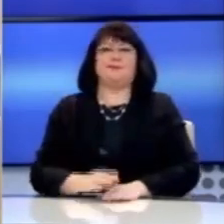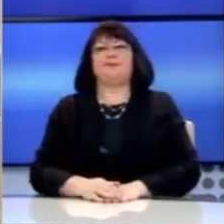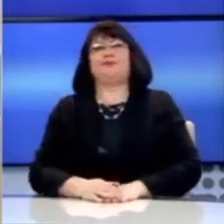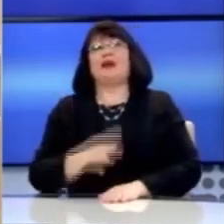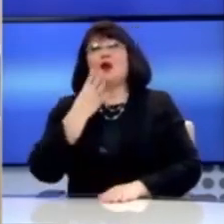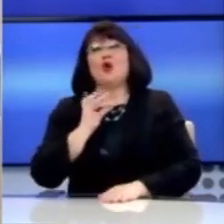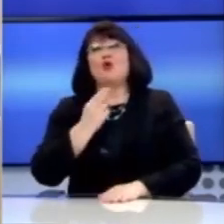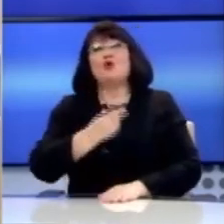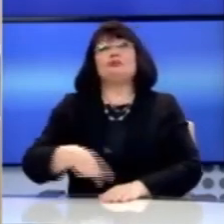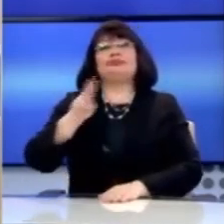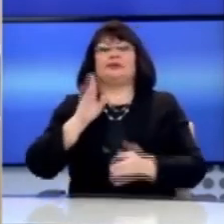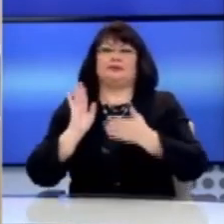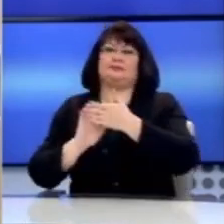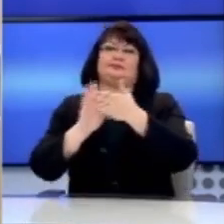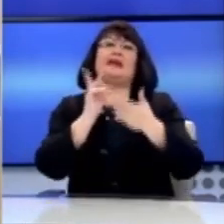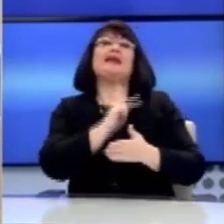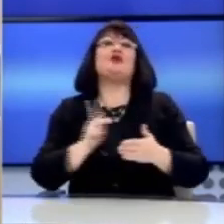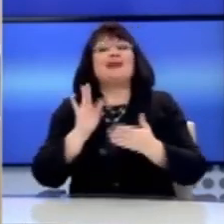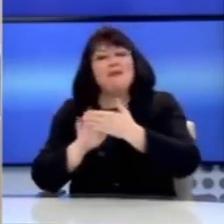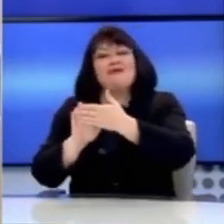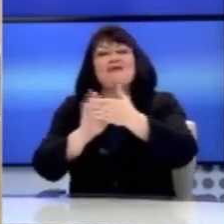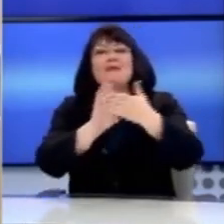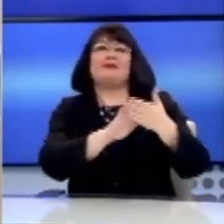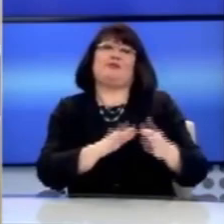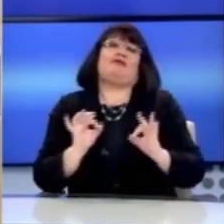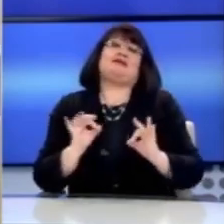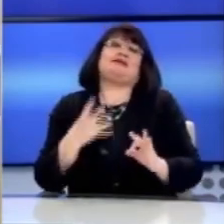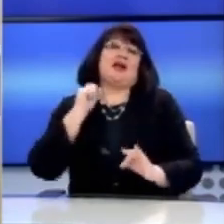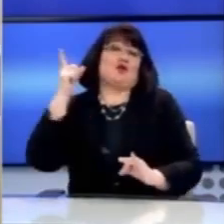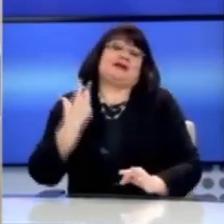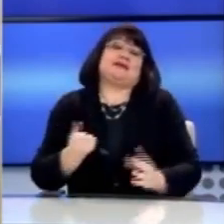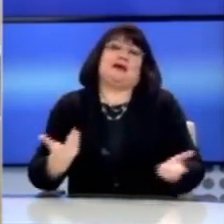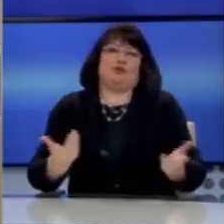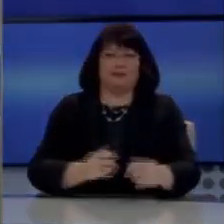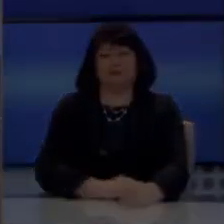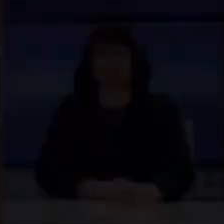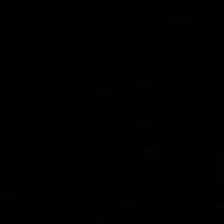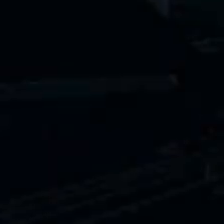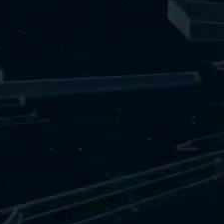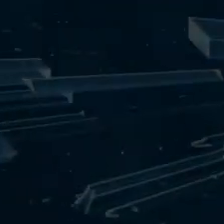αυξημένη κοινωνική επαφή που νομοτελειακά είχαμε τις ημέρες των Χριστουγέννων.